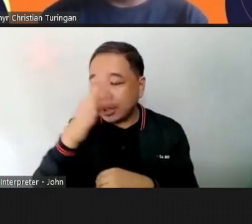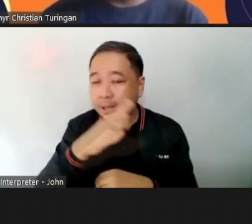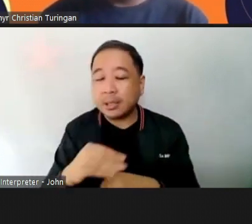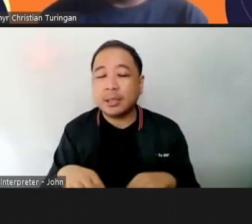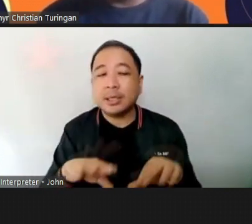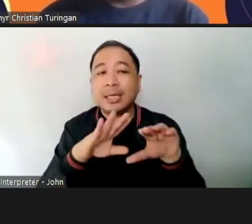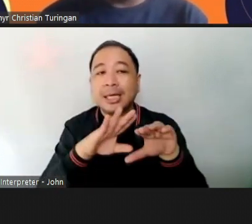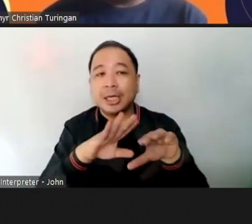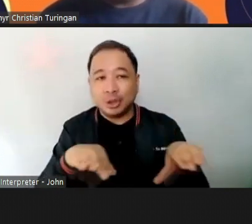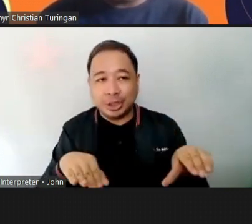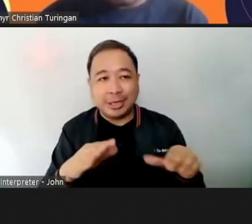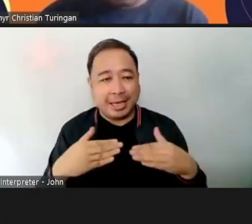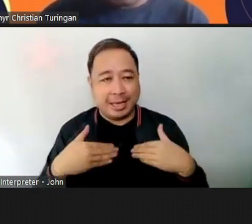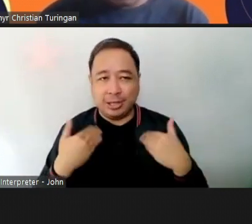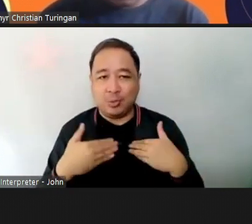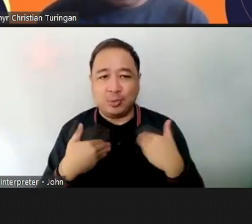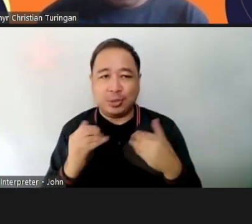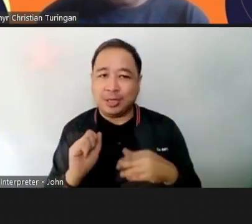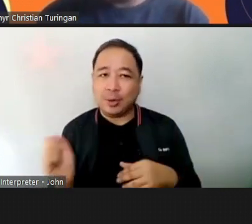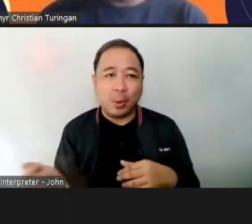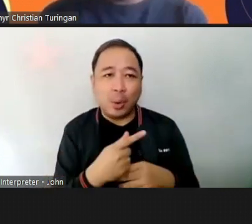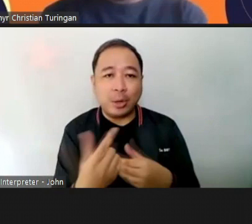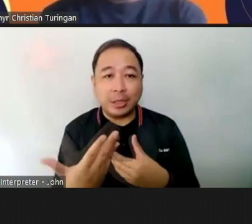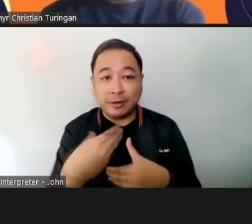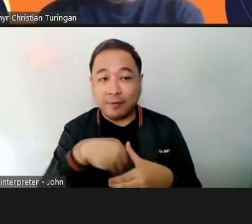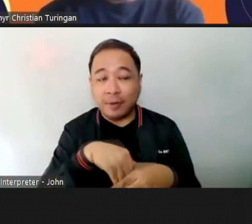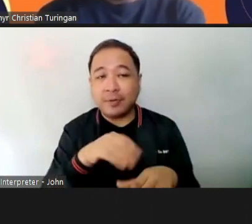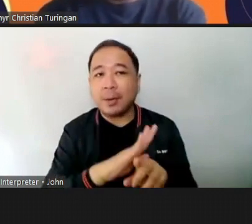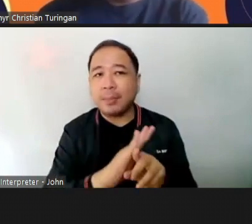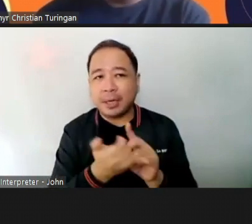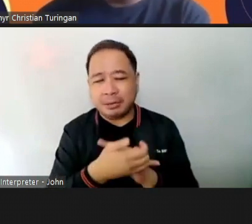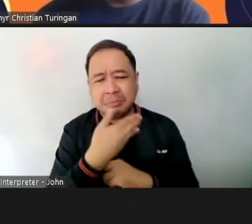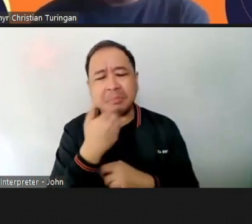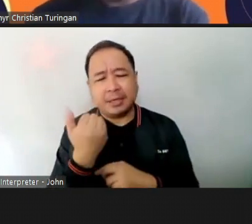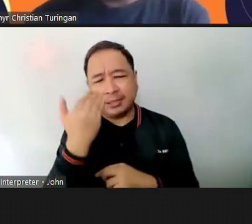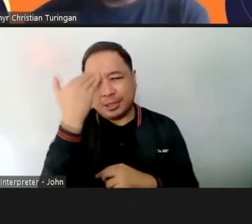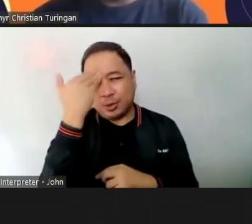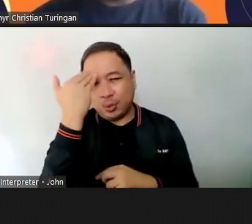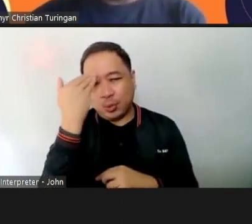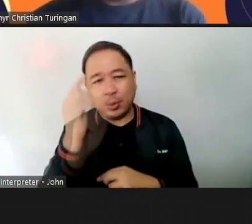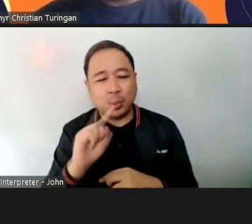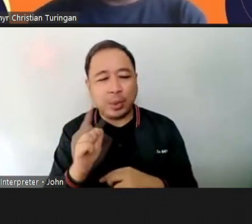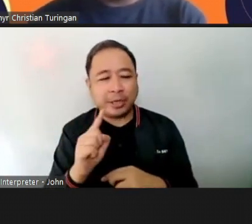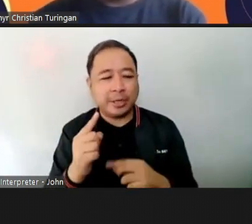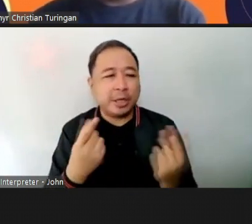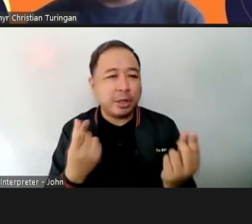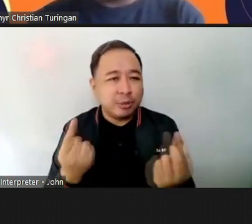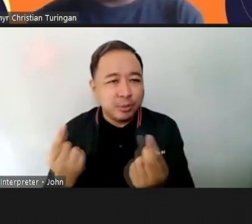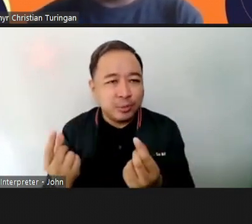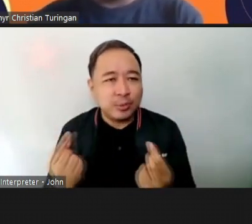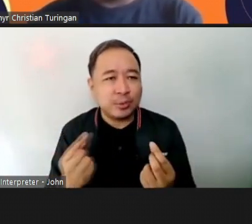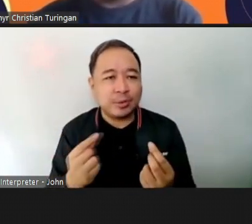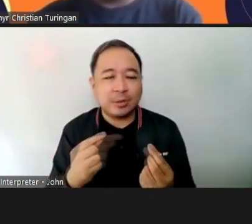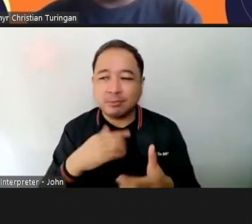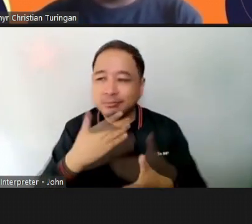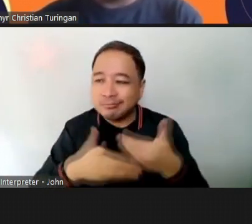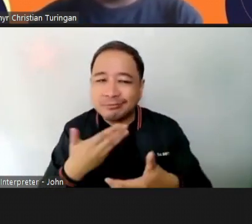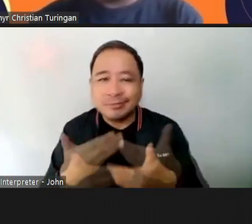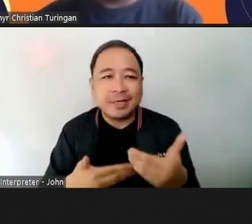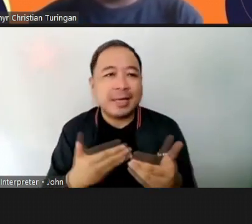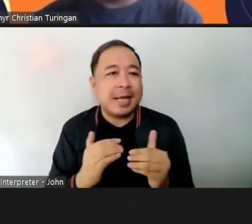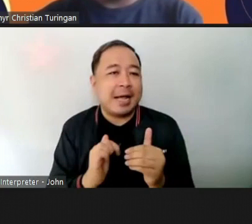children and youth at tsaka lahat nung nasa barangay natin. Maganda na malaman nila kung ano nga ba yung violence against children. Alam din nila yung OSAEC na